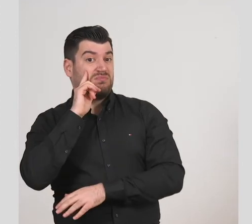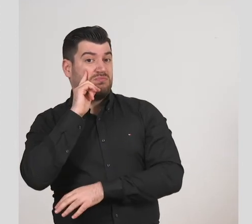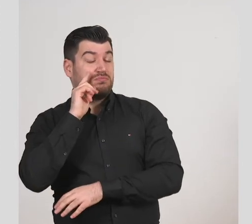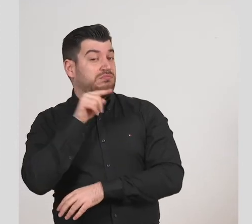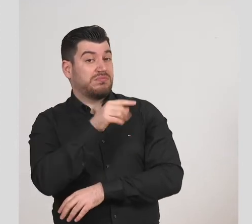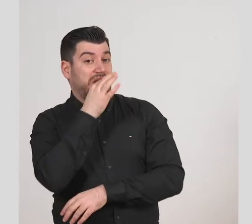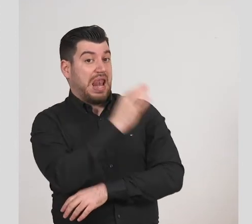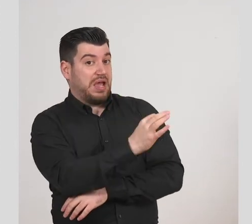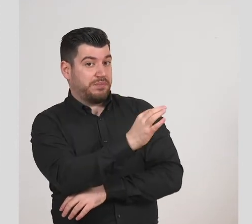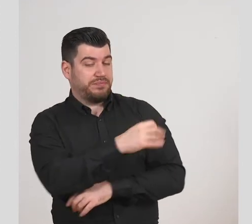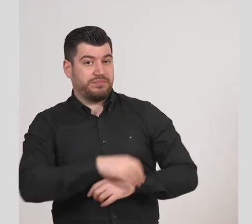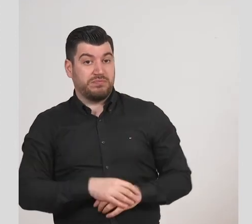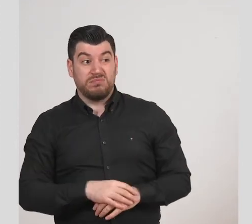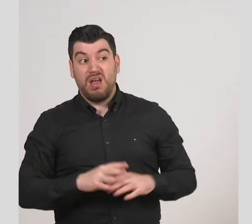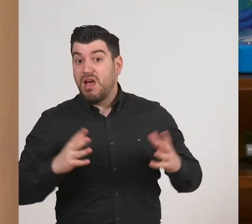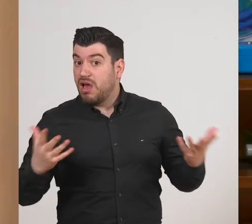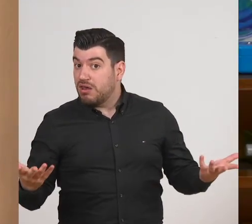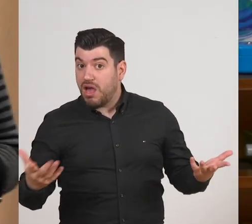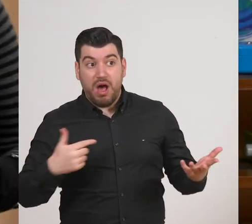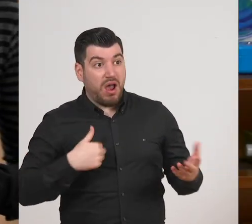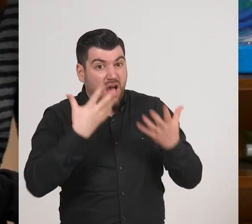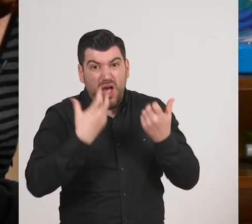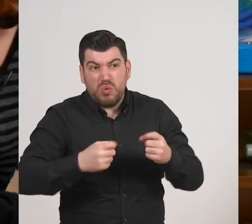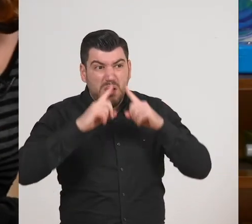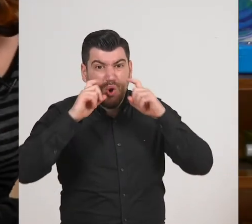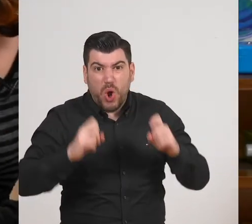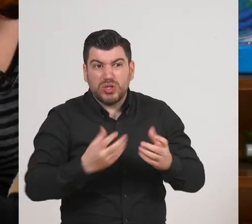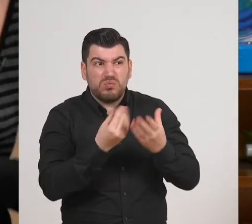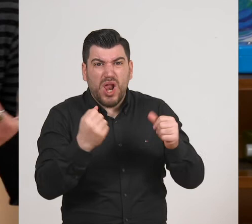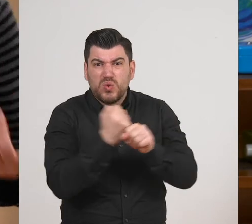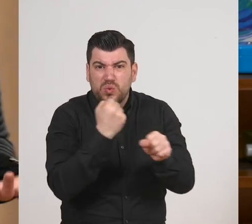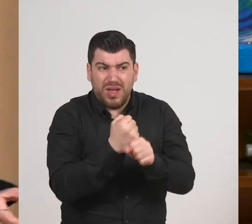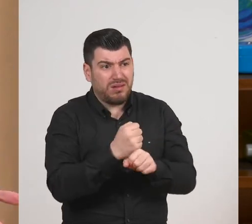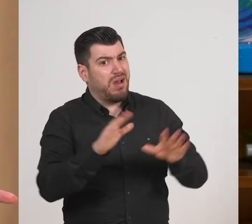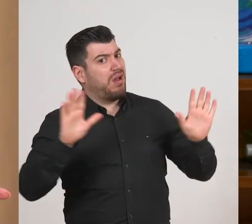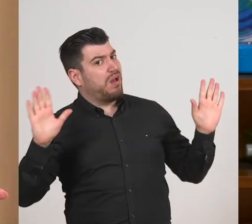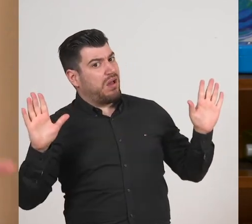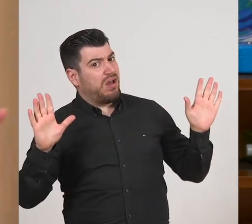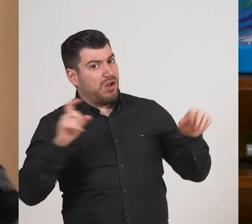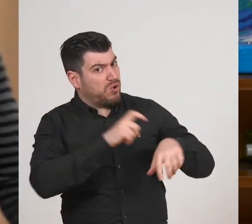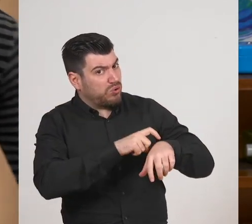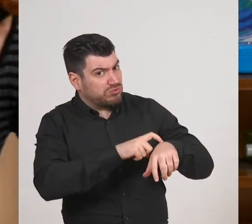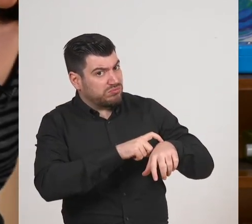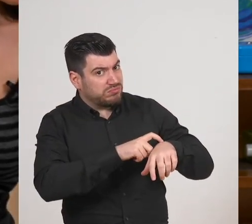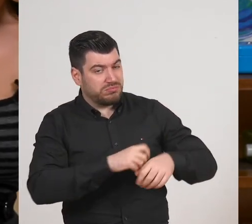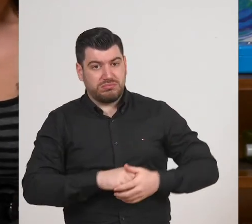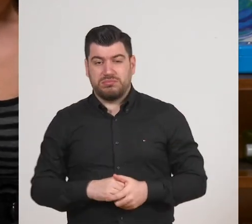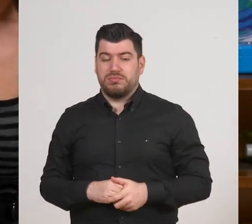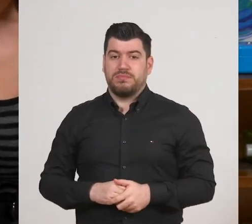κορίτσι και λέει, ναι, αλλά οι υποχρεώσεις είναι πολλές. Έχουμε πολλά πράγματα να κάνουμε.